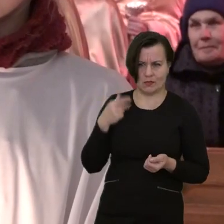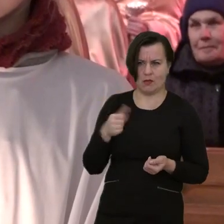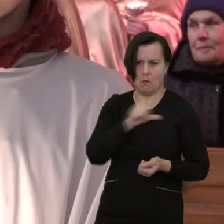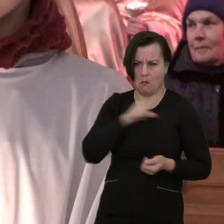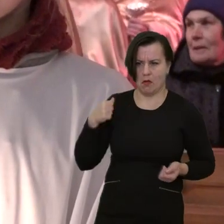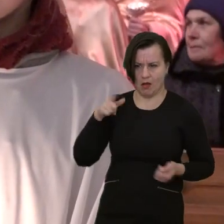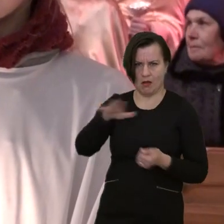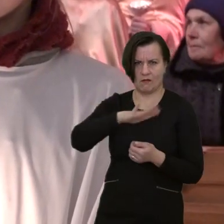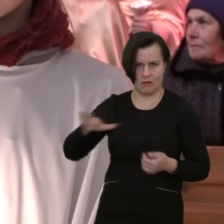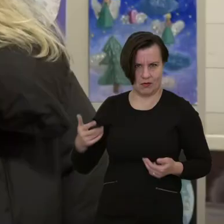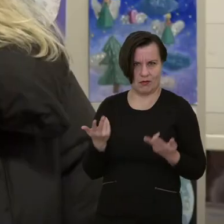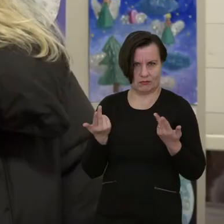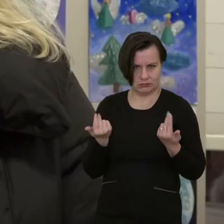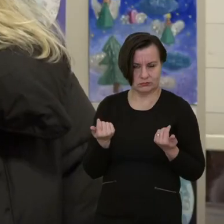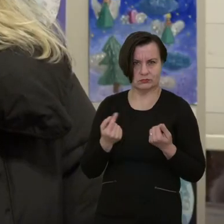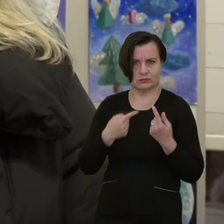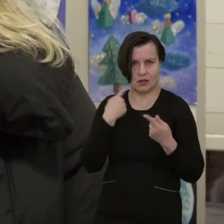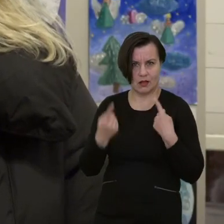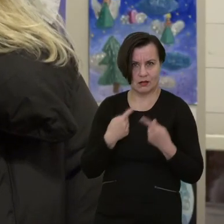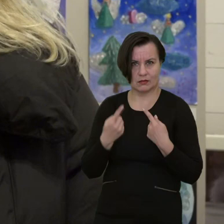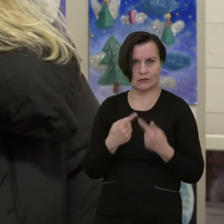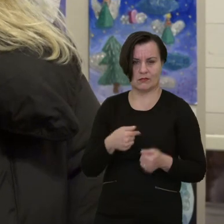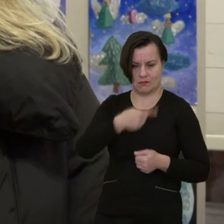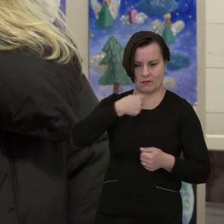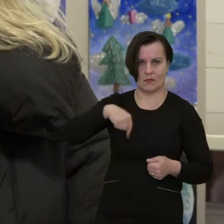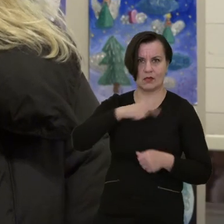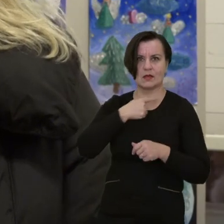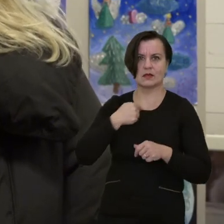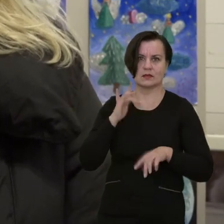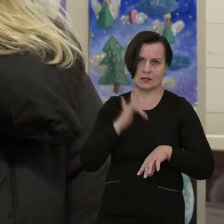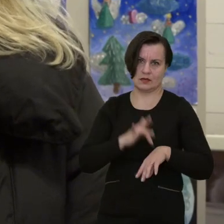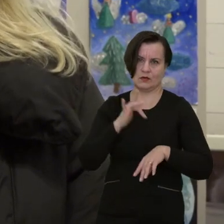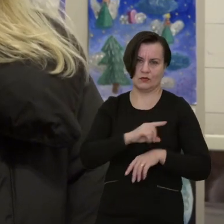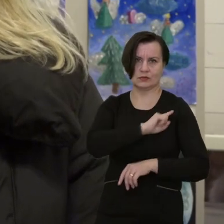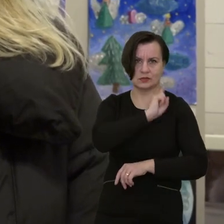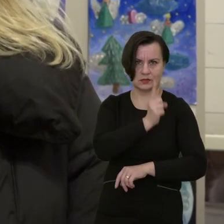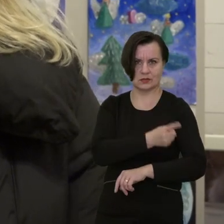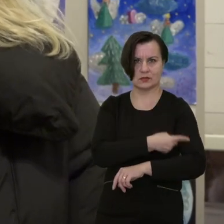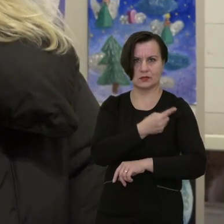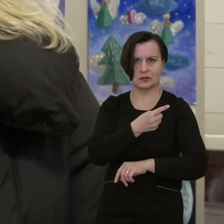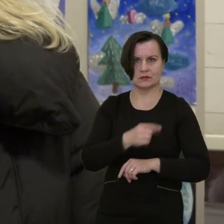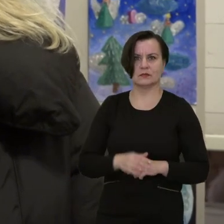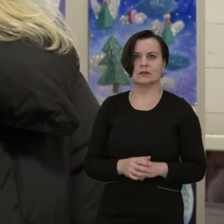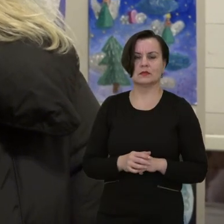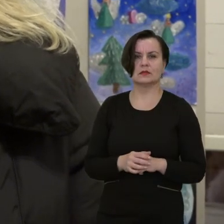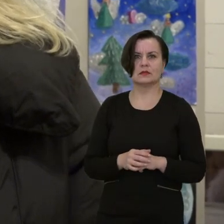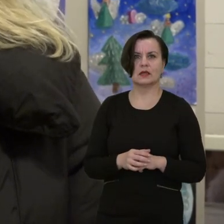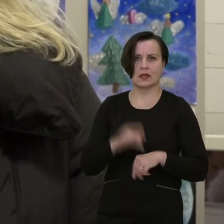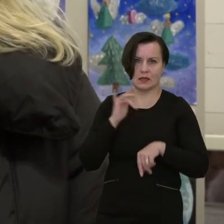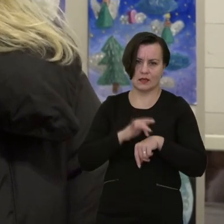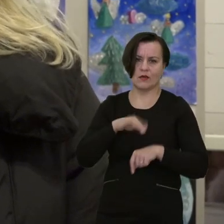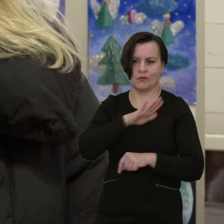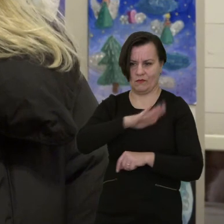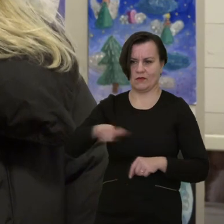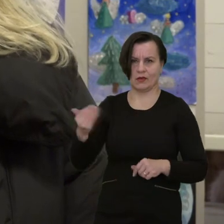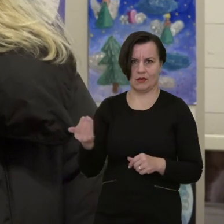patys vaikai, mes iš tiesų jaučiamės stiprus, mes